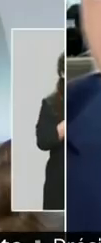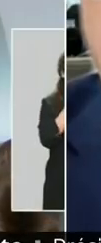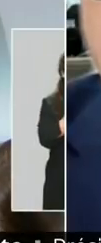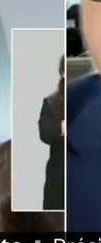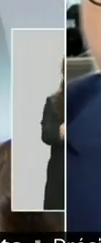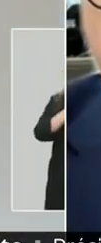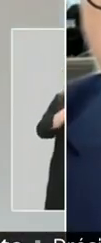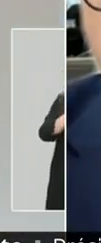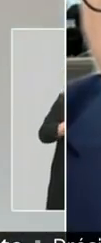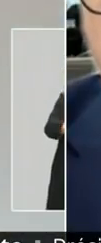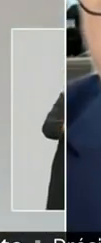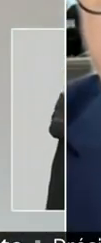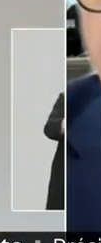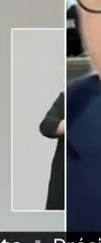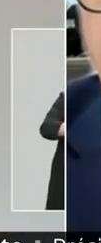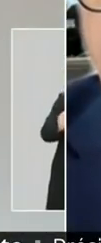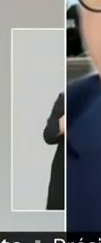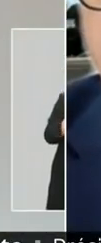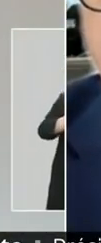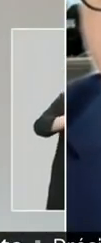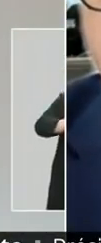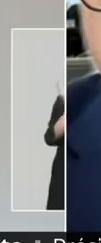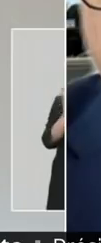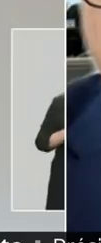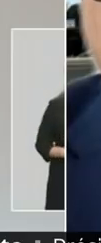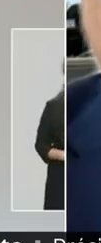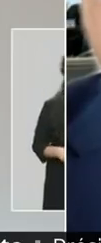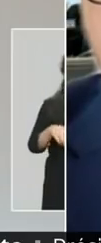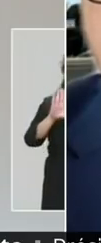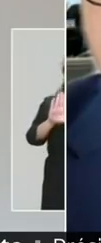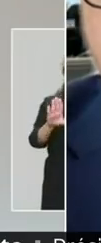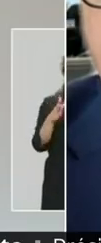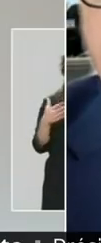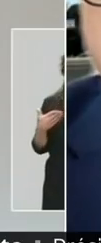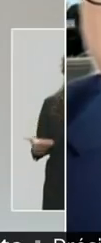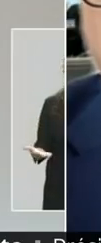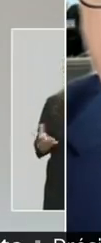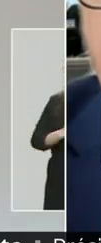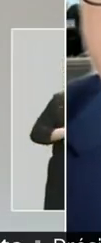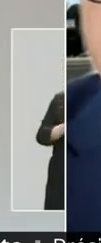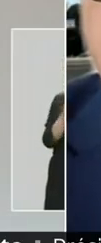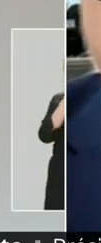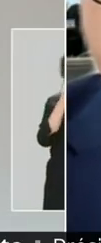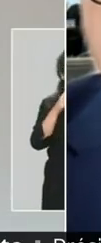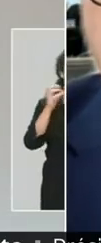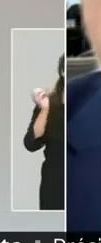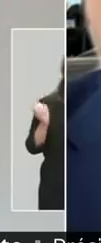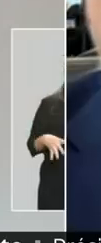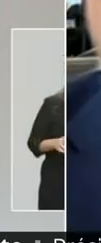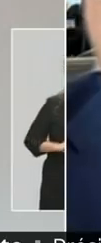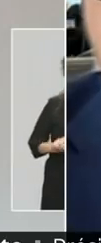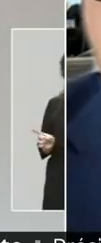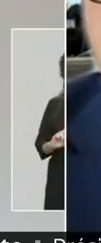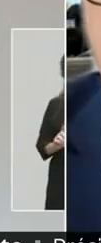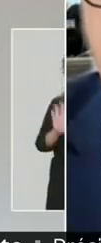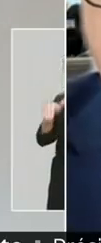aller à une soirée parce qu'on ne veut pas se faire vacciner, c'était vraiment devenu insupportable. Par contre, les populations fragiles, et je